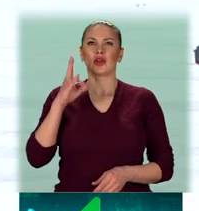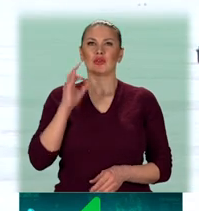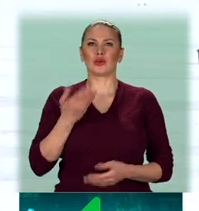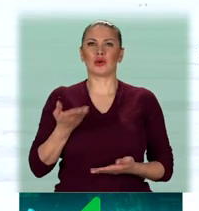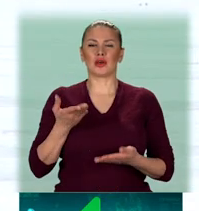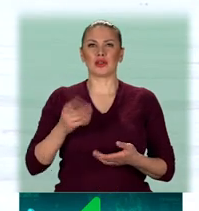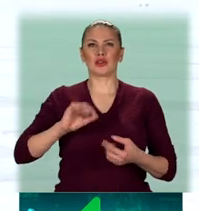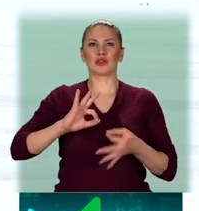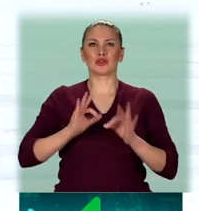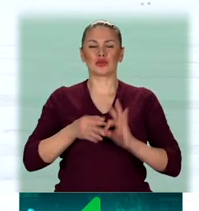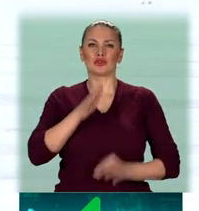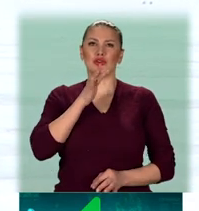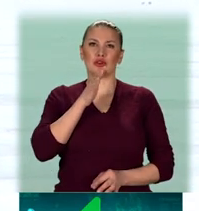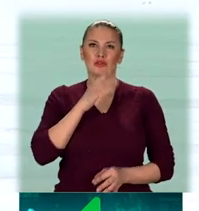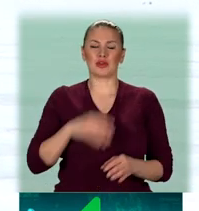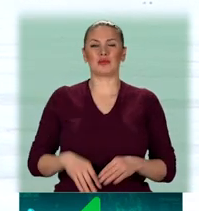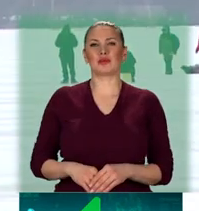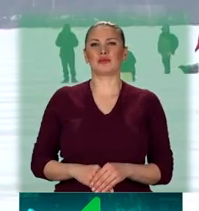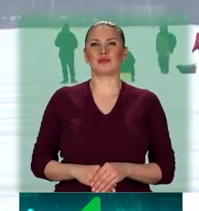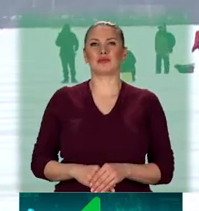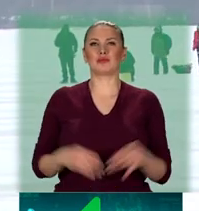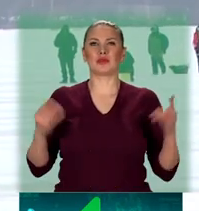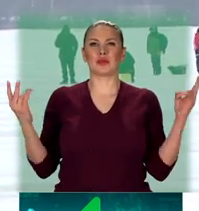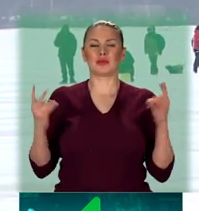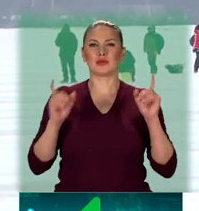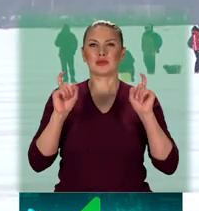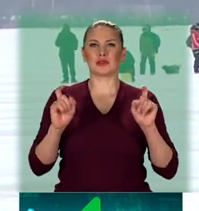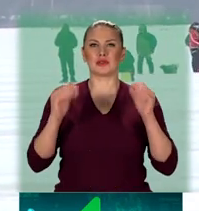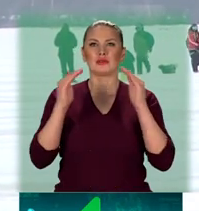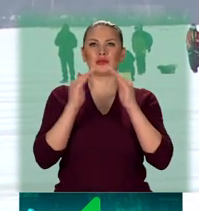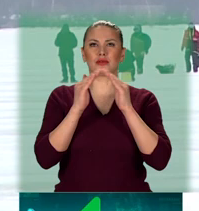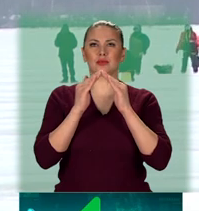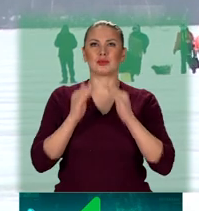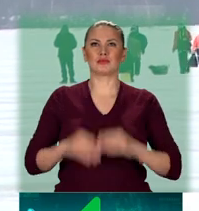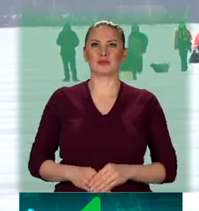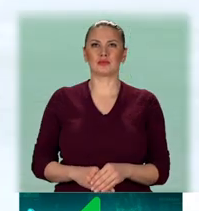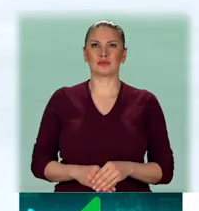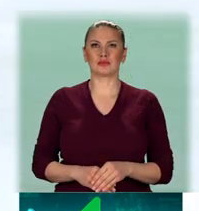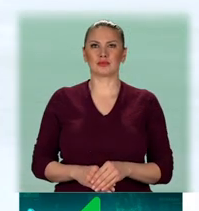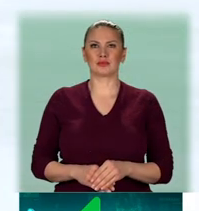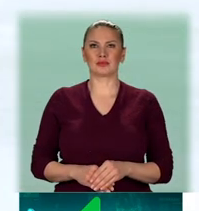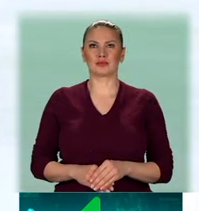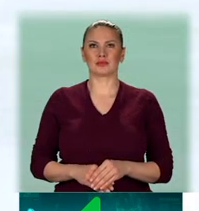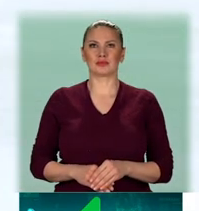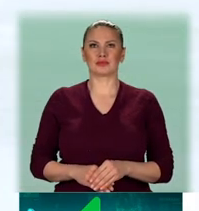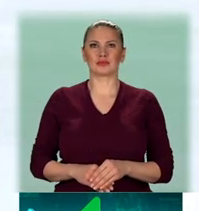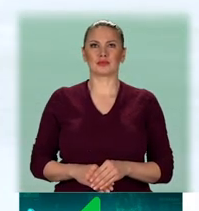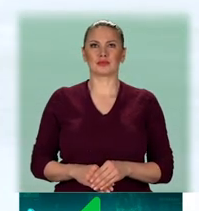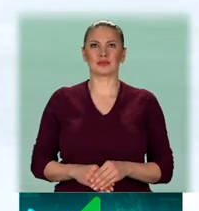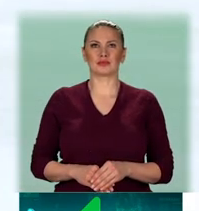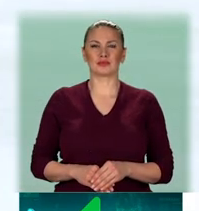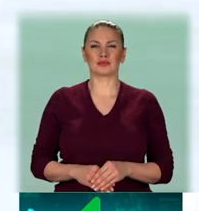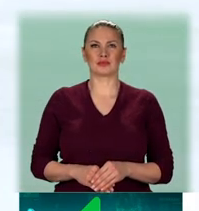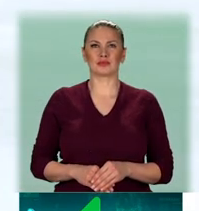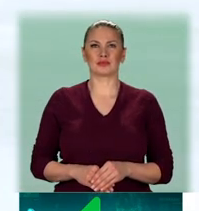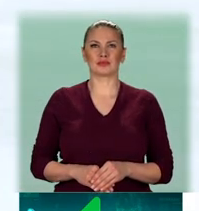для работников СМИ необходимость, то что мешает этим людям просто сидеть дома? Ответ нашли у следующей лунки. Ну это уже в крови, понимаете.